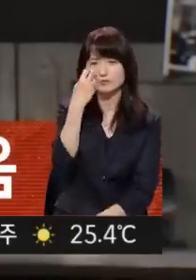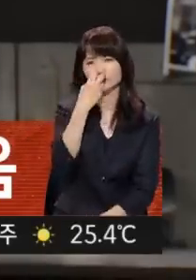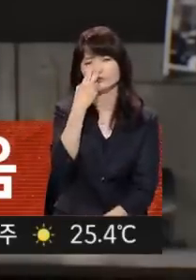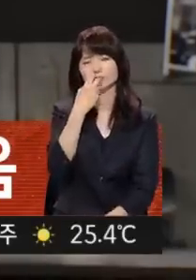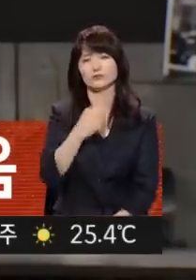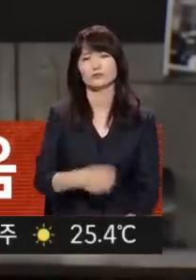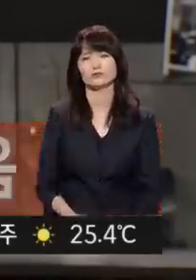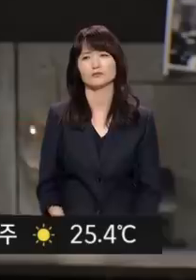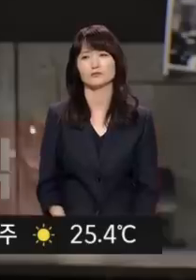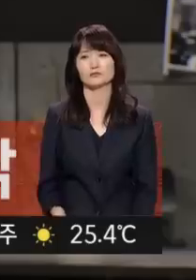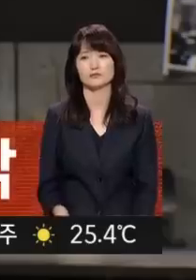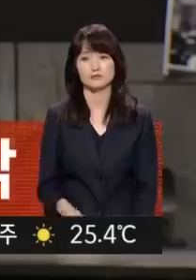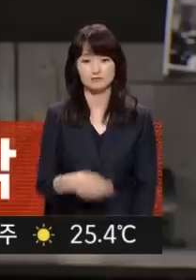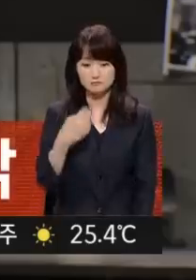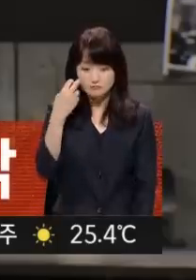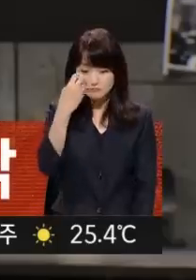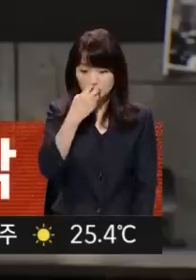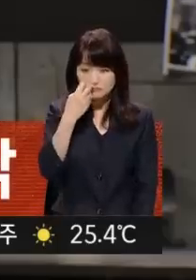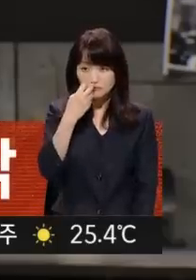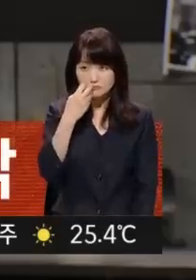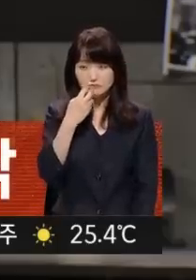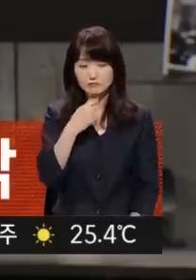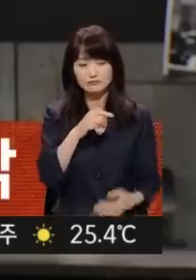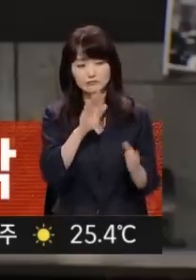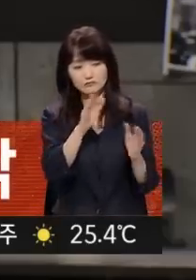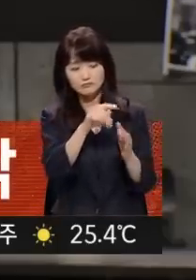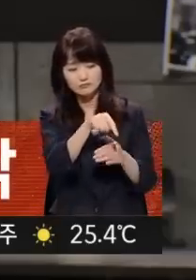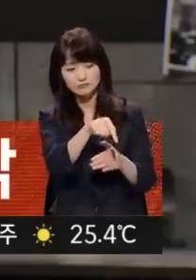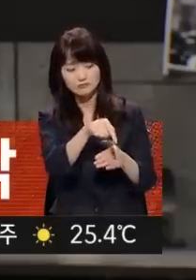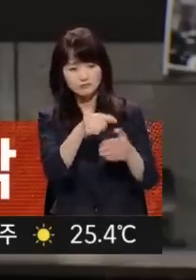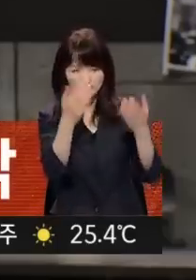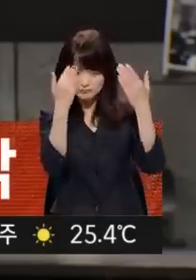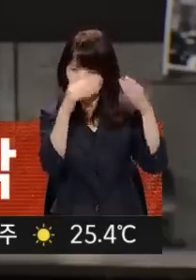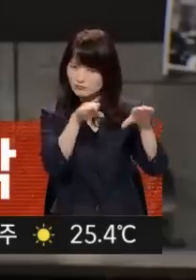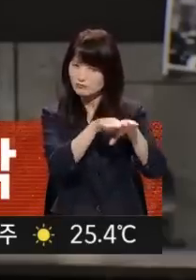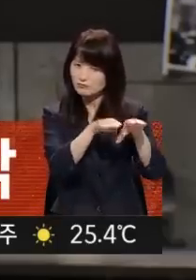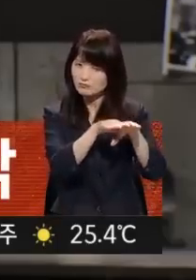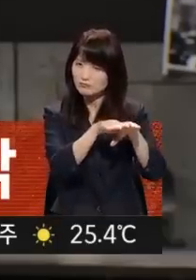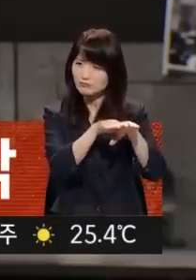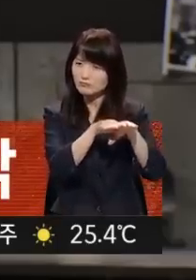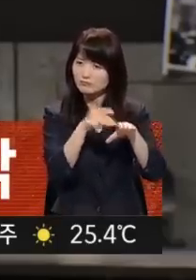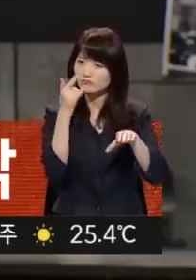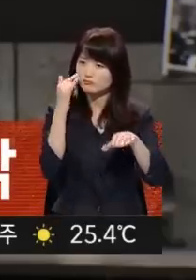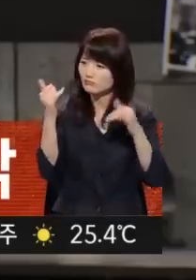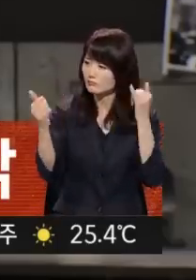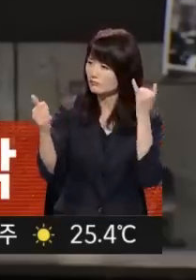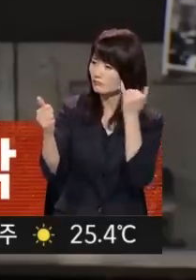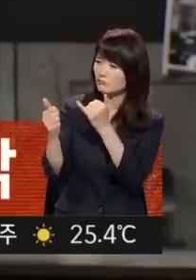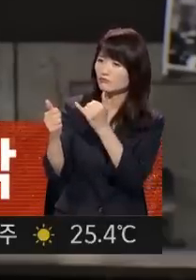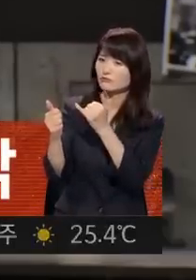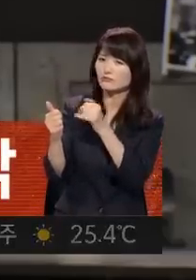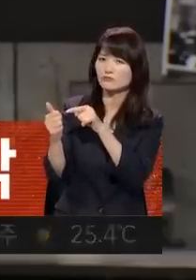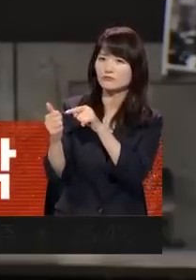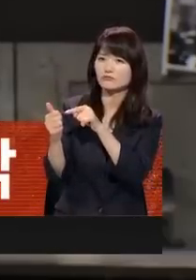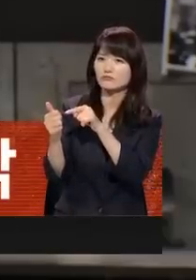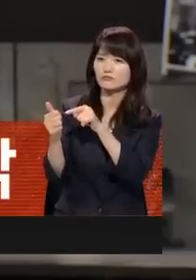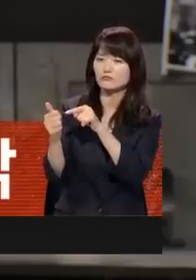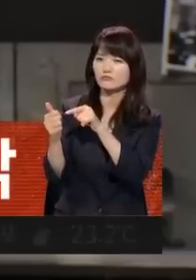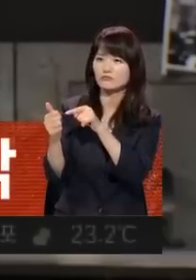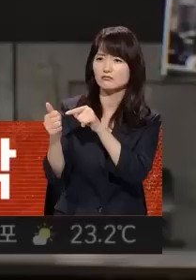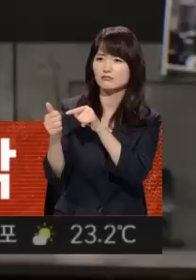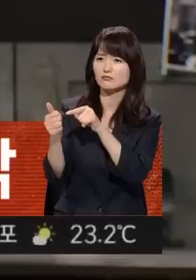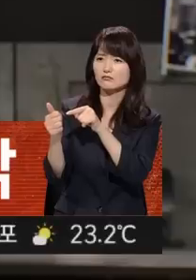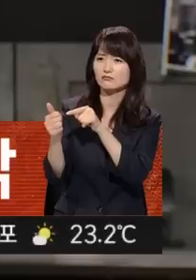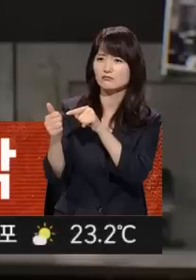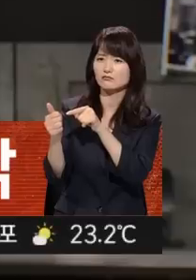거예요 실태조사를 하는데이 학생도 학교를 나오지 않고 있네 그래서 부모한테 연락을 했는데 부모가 수사의